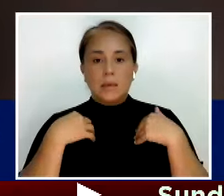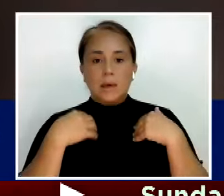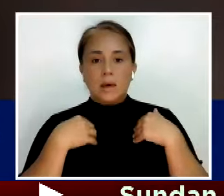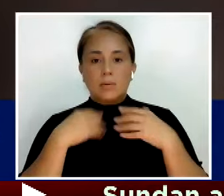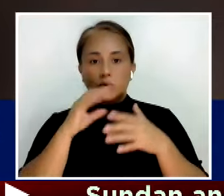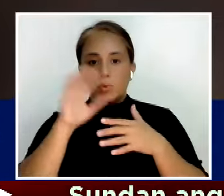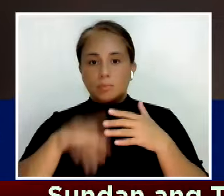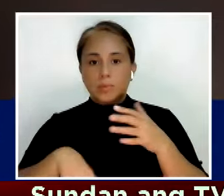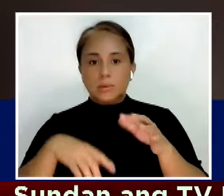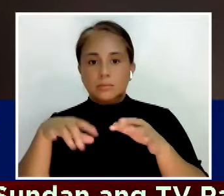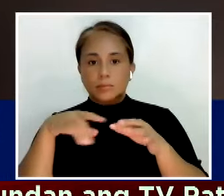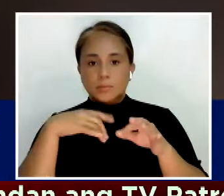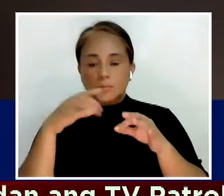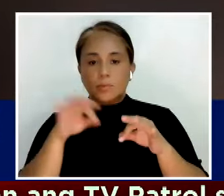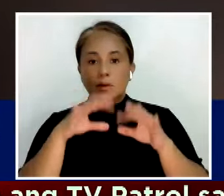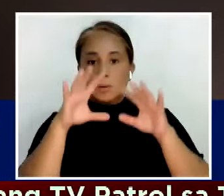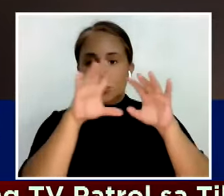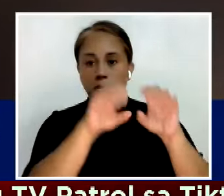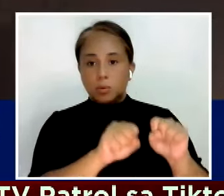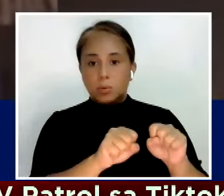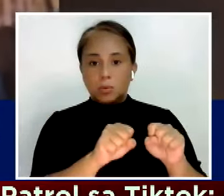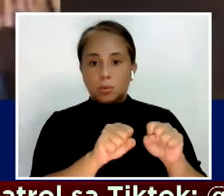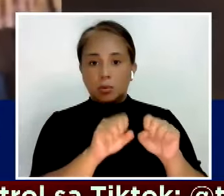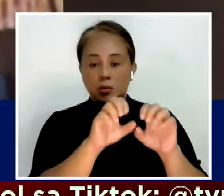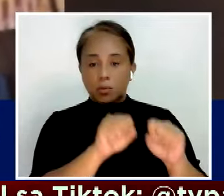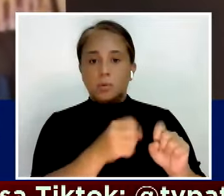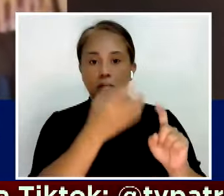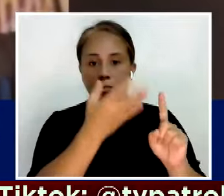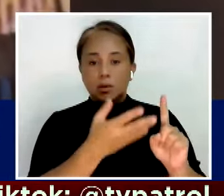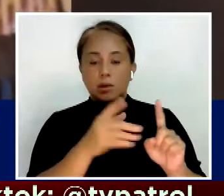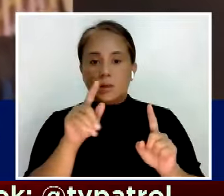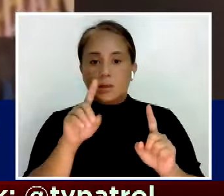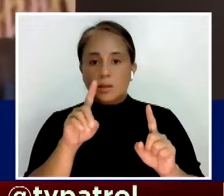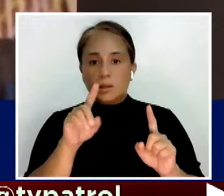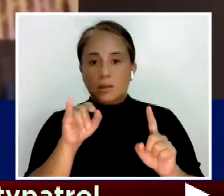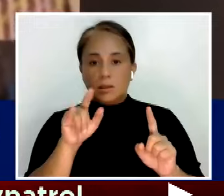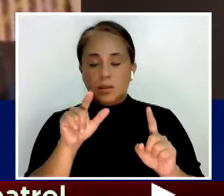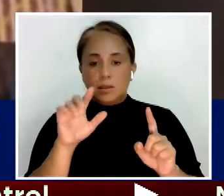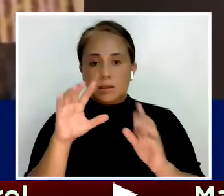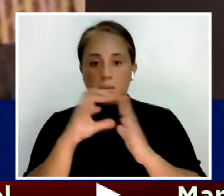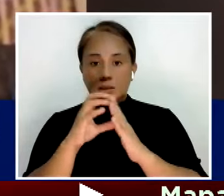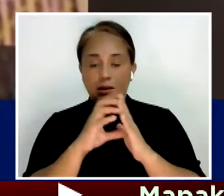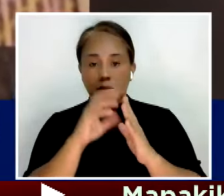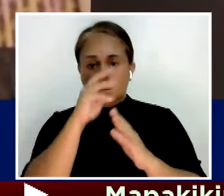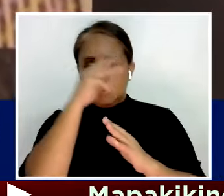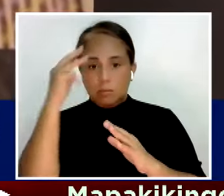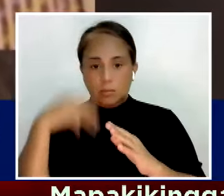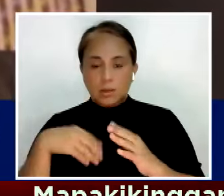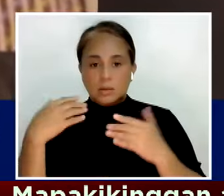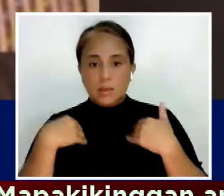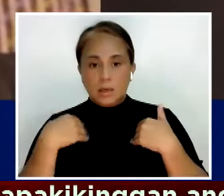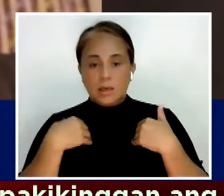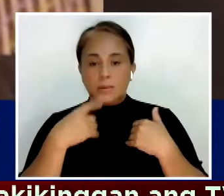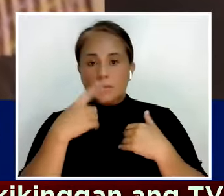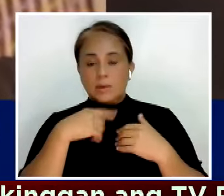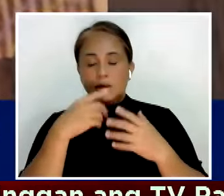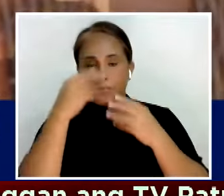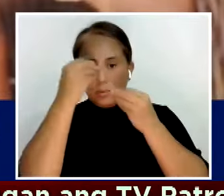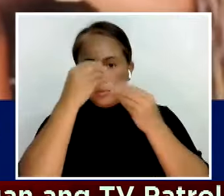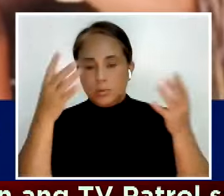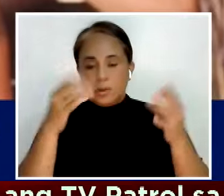pahayag. Inaresto si Teves sa Dili City noong Marso matapos mag-issue ng red notice ang International